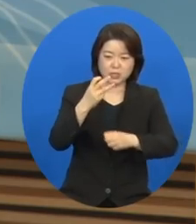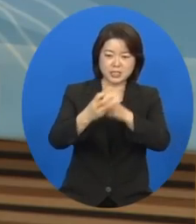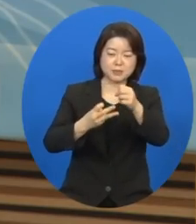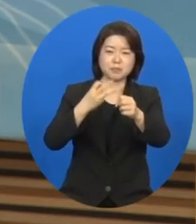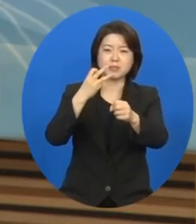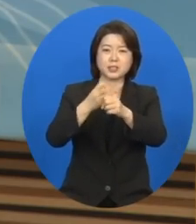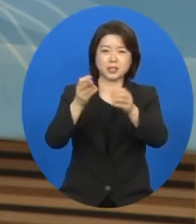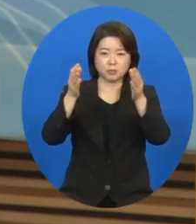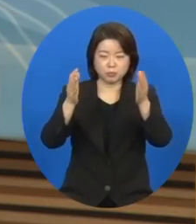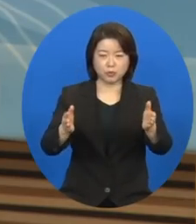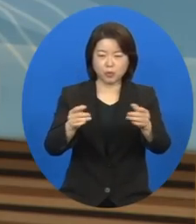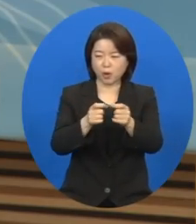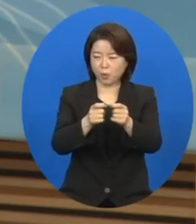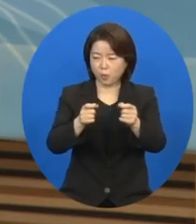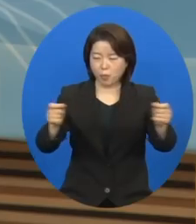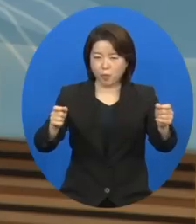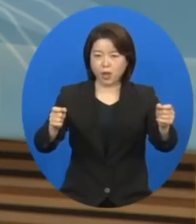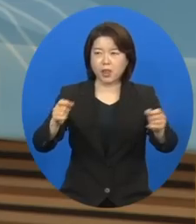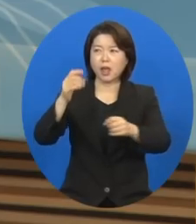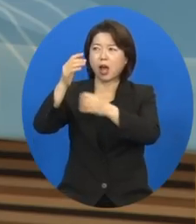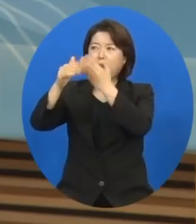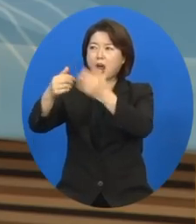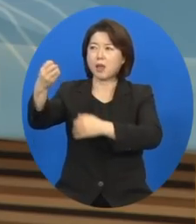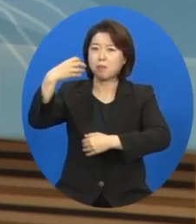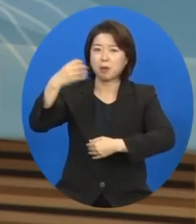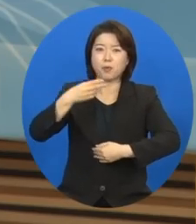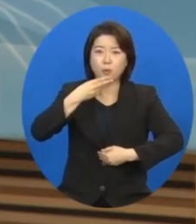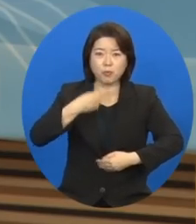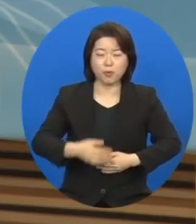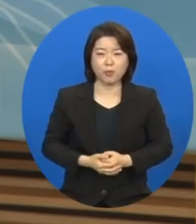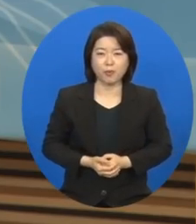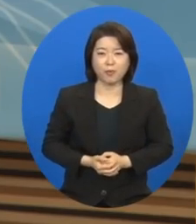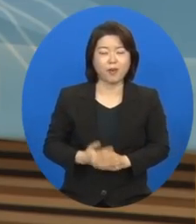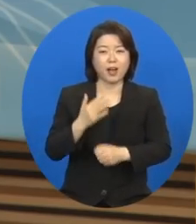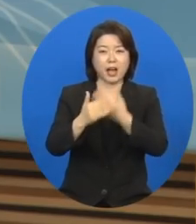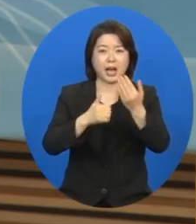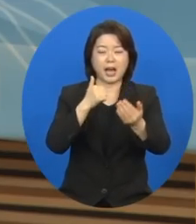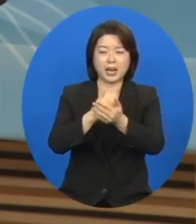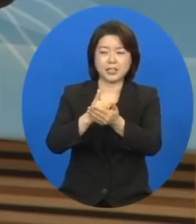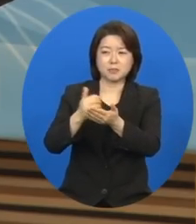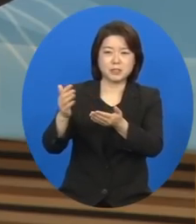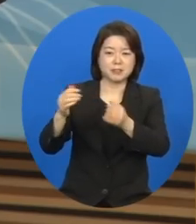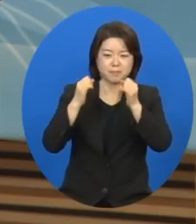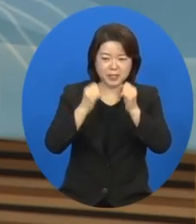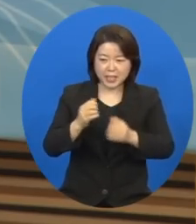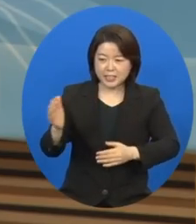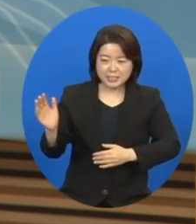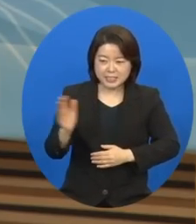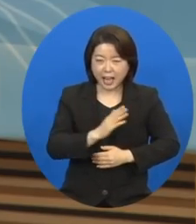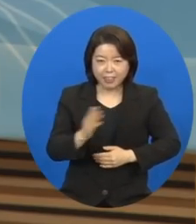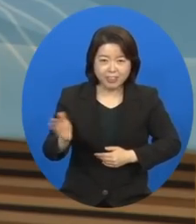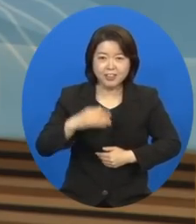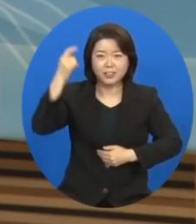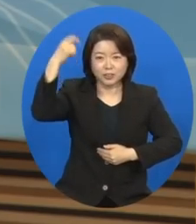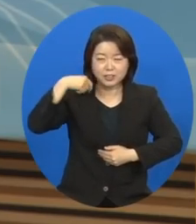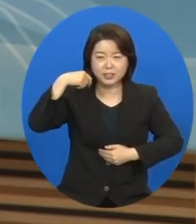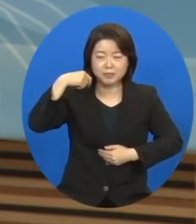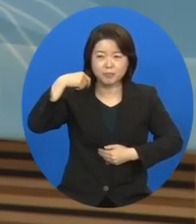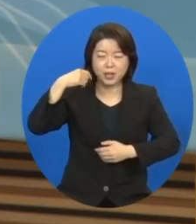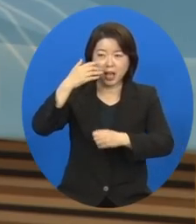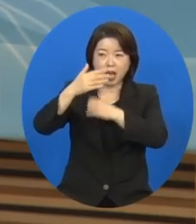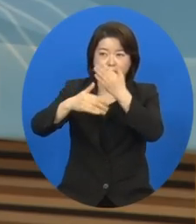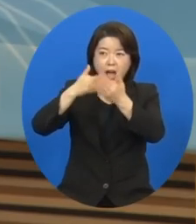13년이라고 하는 오랜 기간의 침묵이었습니다. 바로 하나님의 부재의 시간, 하나님께서 그분의 얼굴을